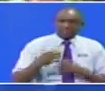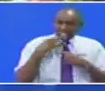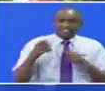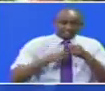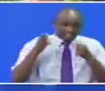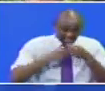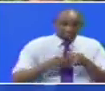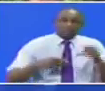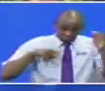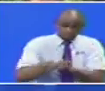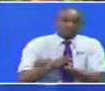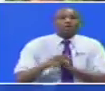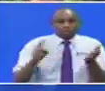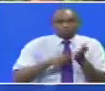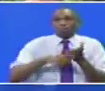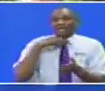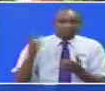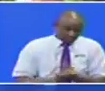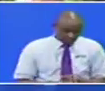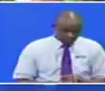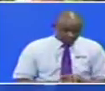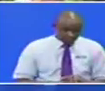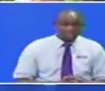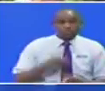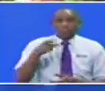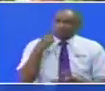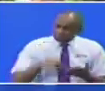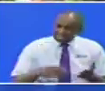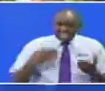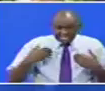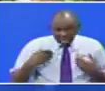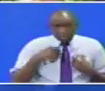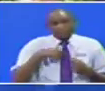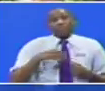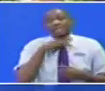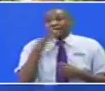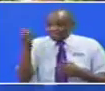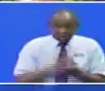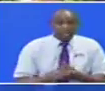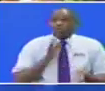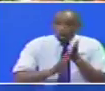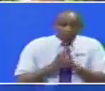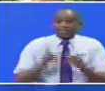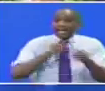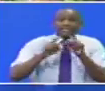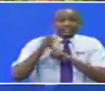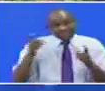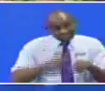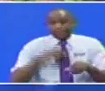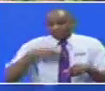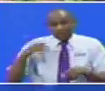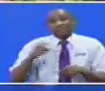379 na wekwa ndani, mzungu moja alikuba. Chelegera alikuba, na walimu walikuba, na wananchi walikuba, hakuna mtu alishikwa hata moja.